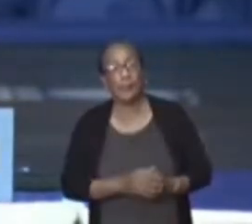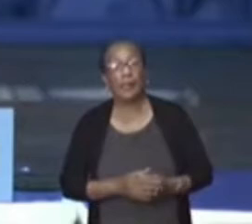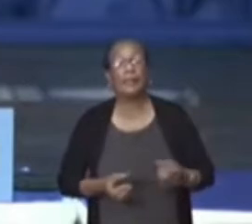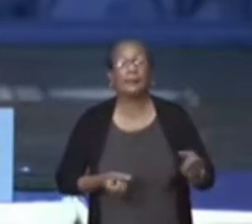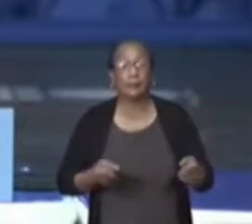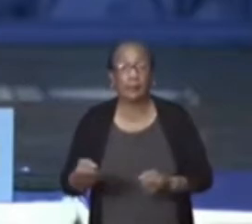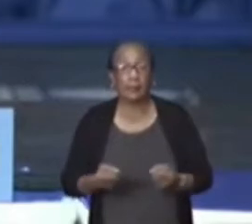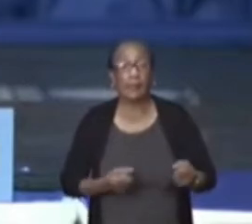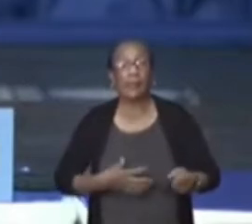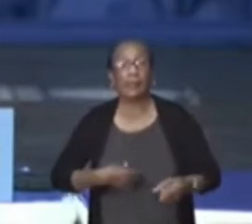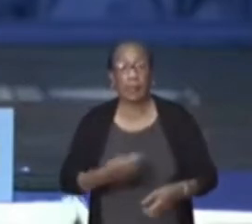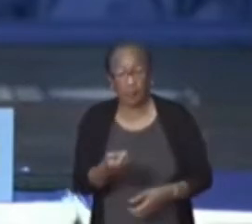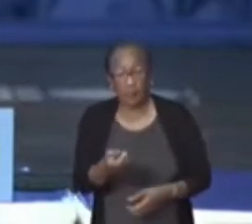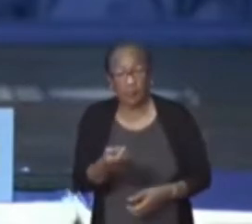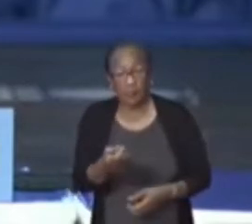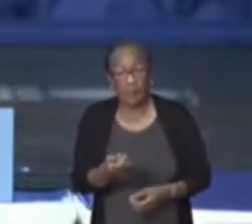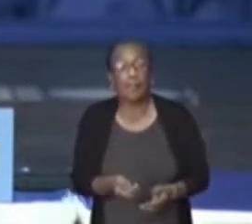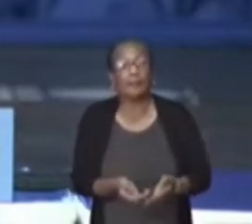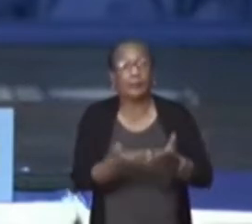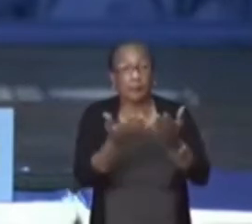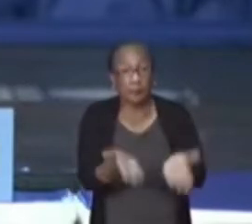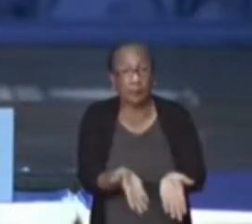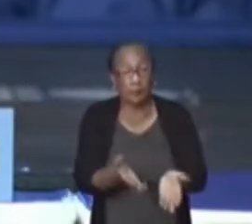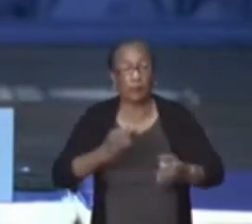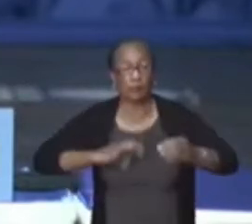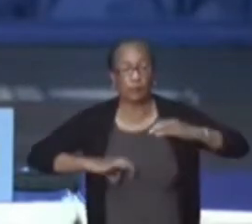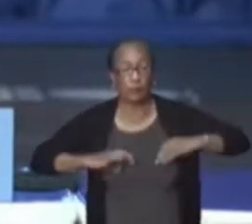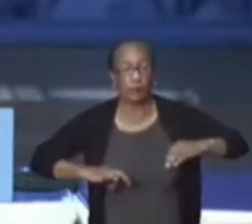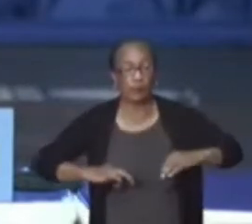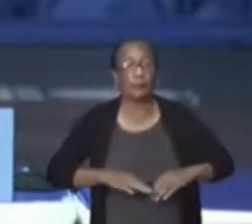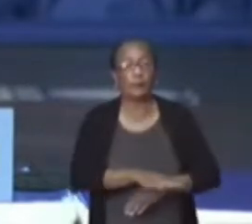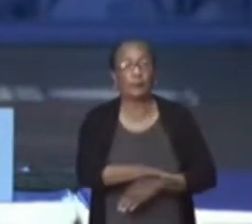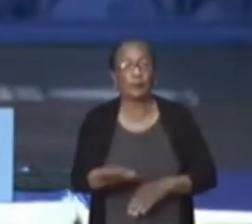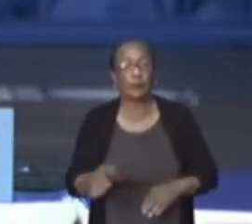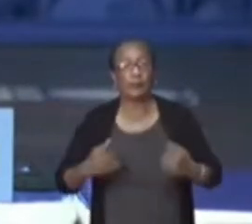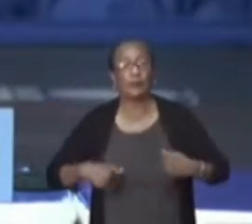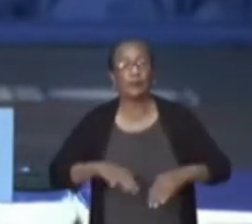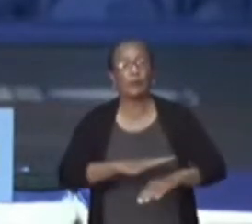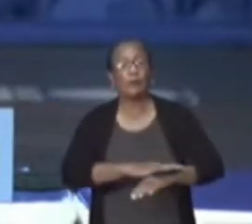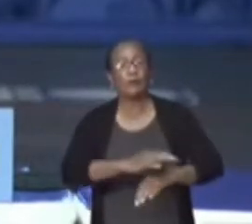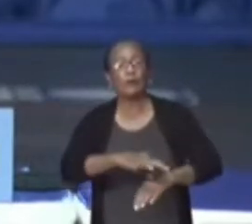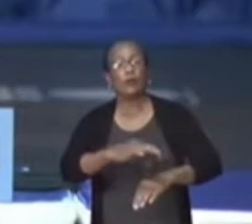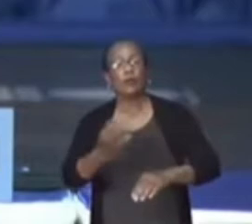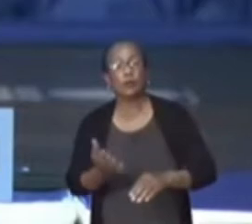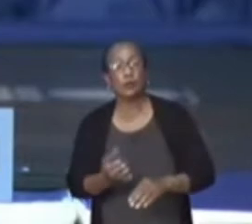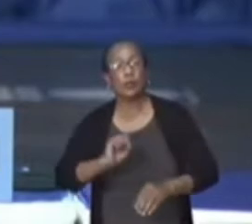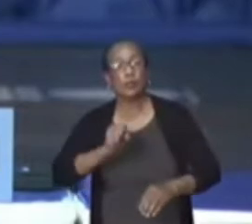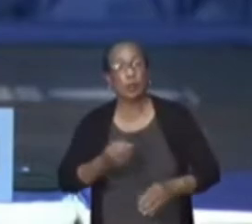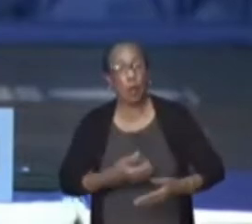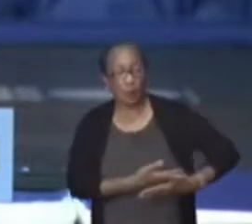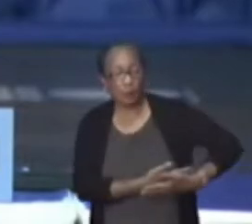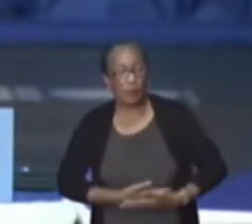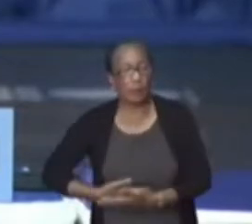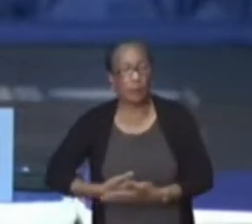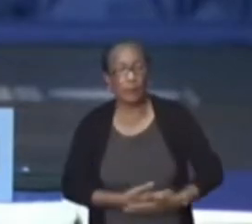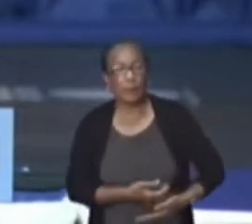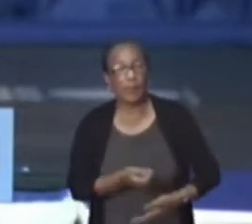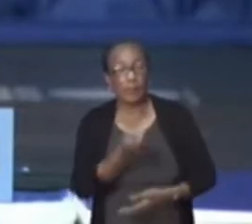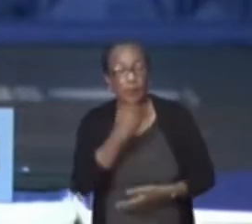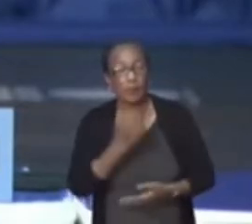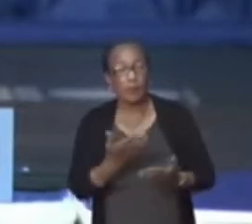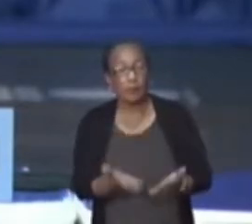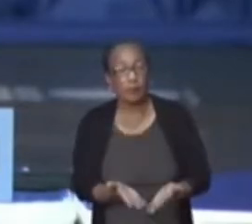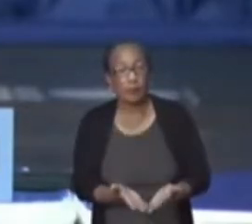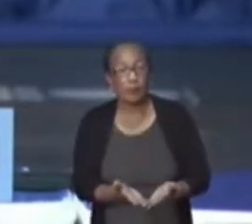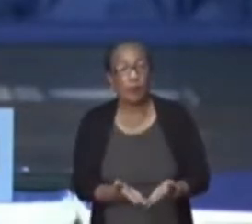heeft een budget uitgetrokken voor het ministerie van Volksgezondheid om het babyvoedingproject, waarbij wij voor